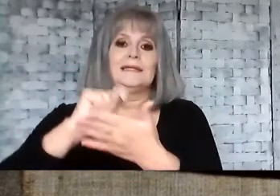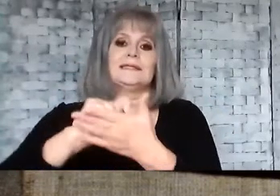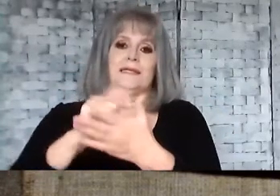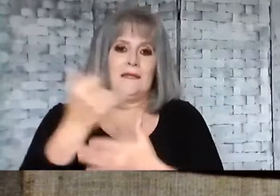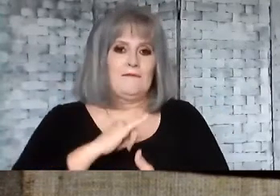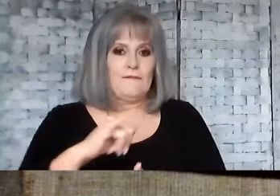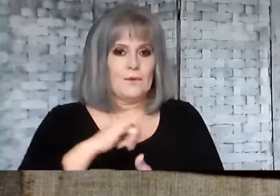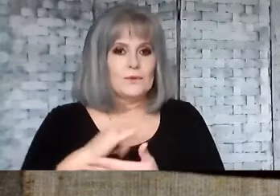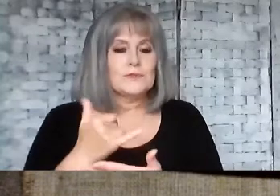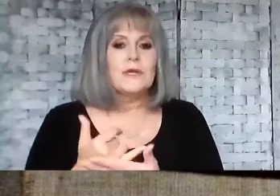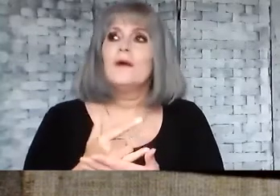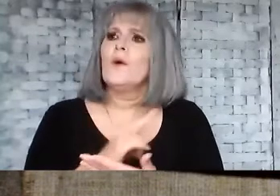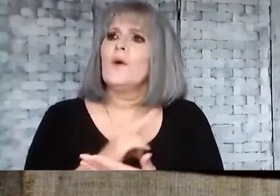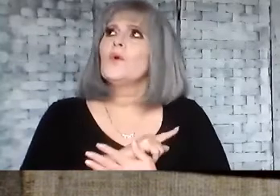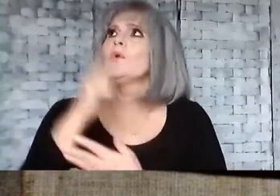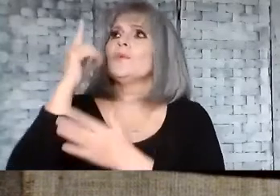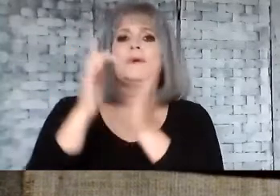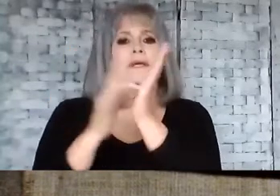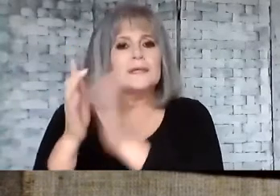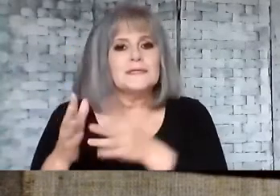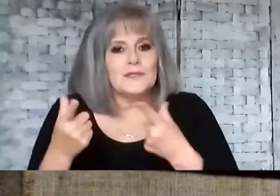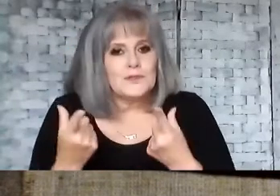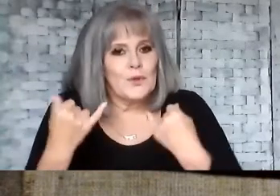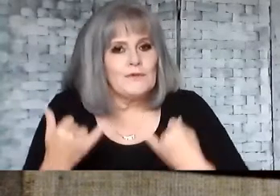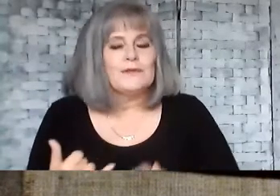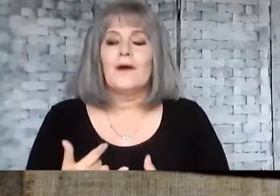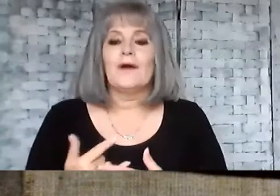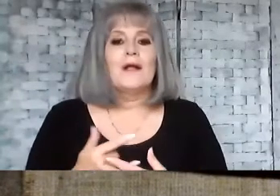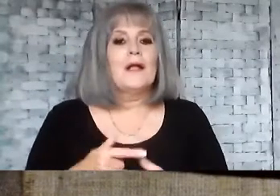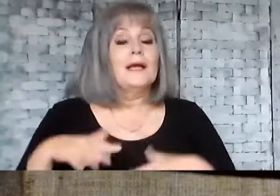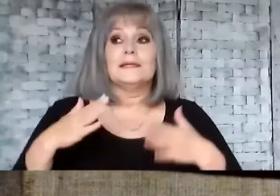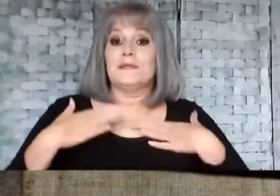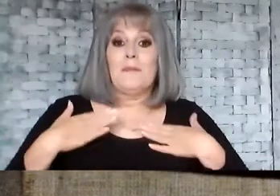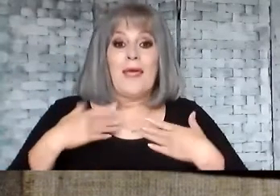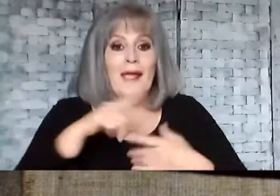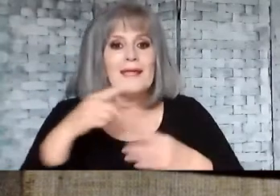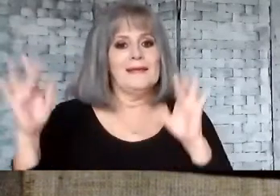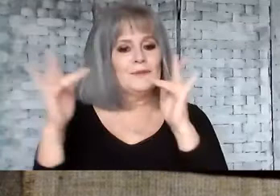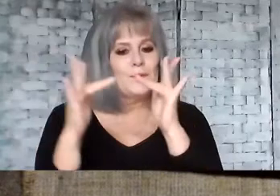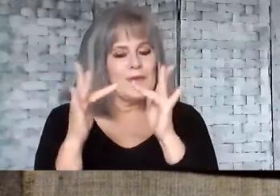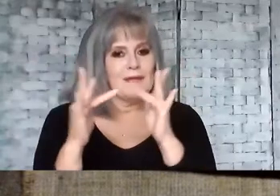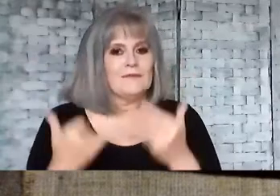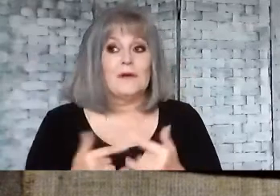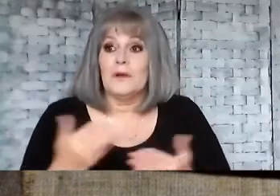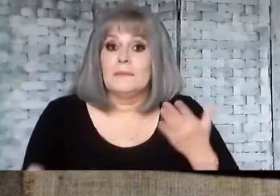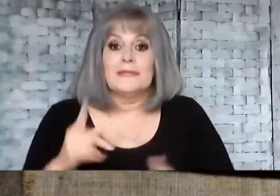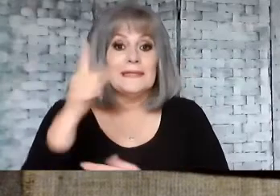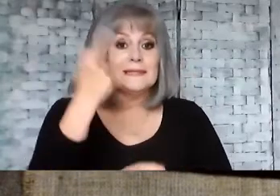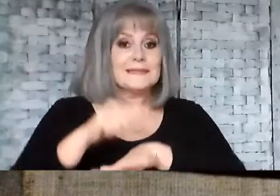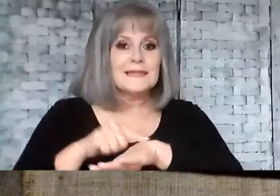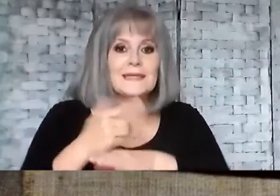van dit wat Jesus nog steeds aan die doen is. So ek is so bly jy het vandag ingeskakel en as dit jou eerste keer